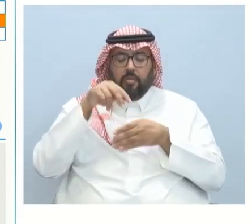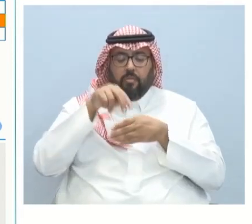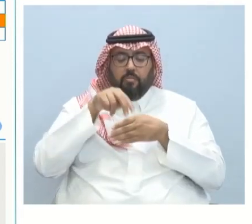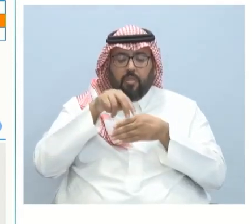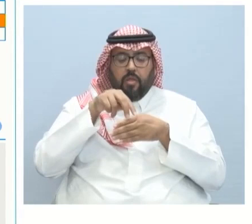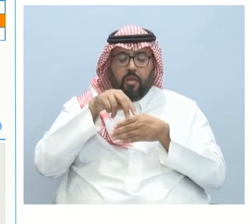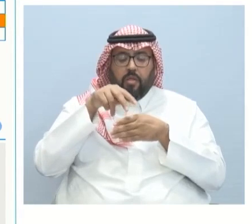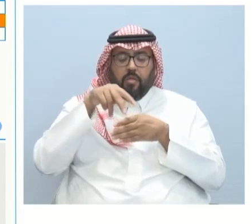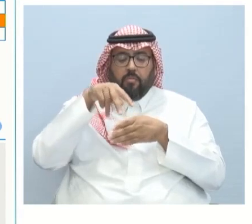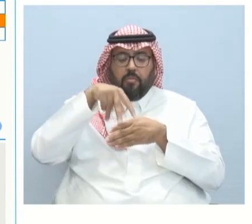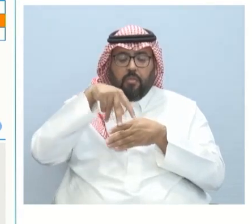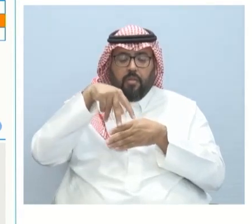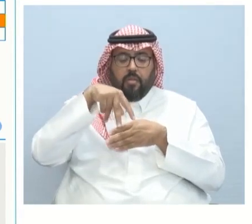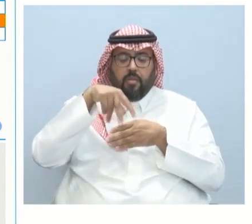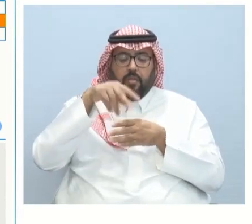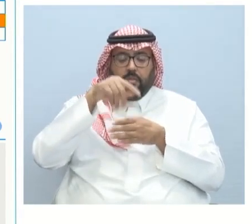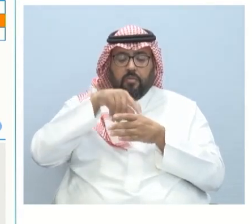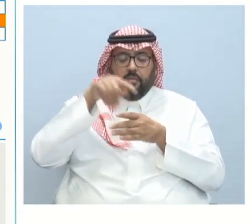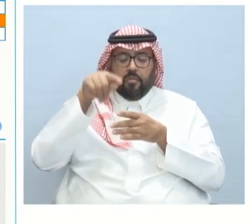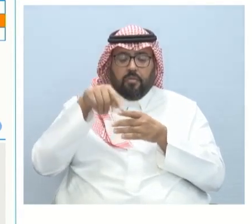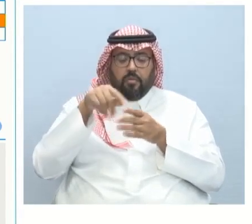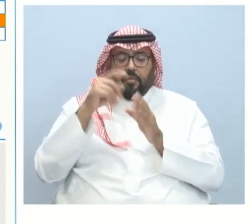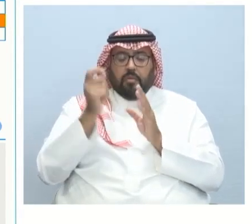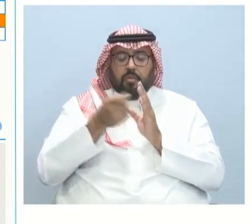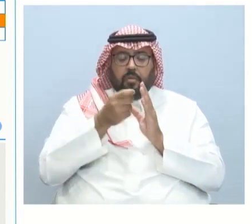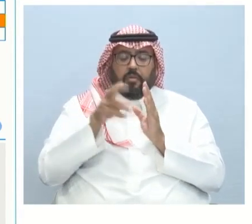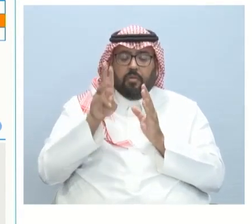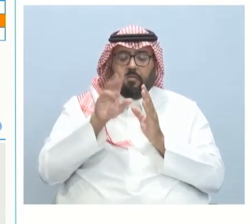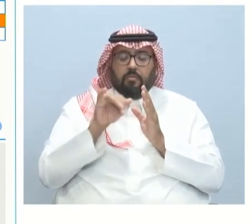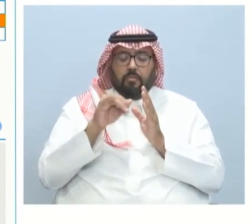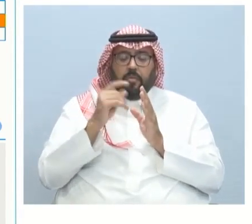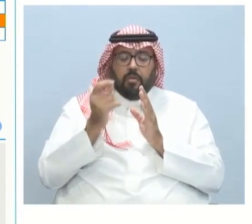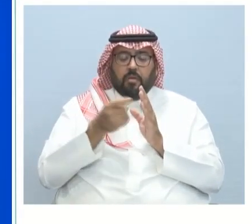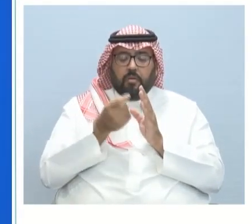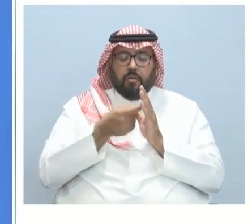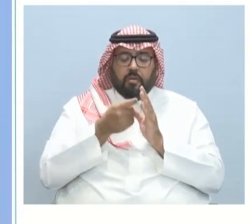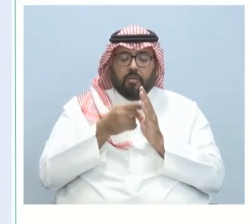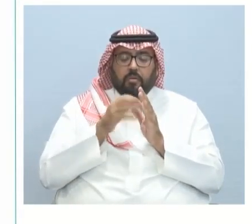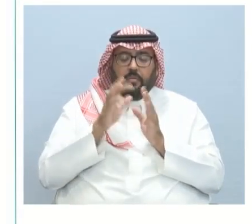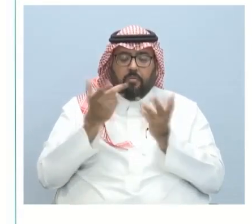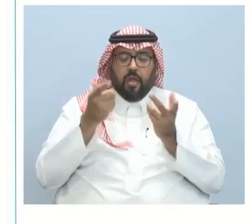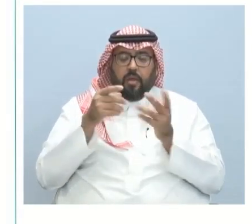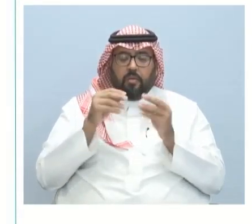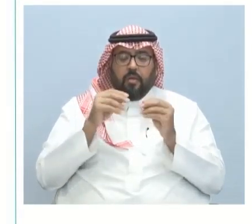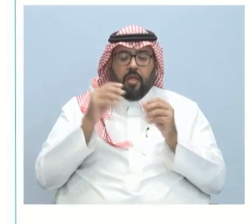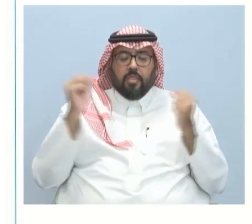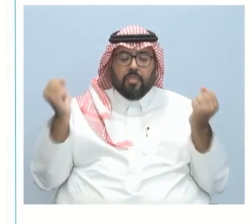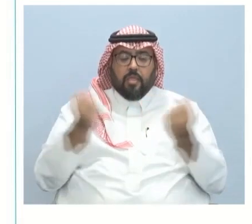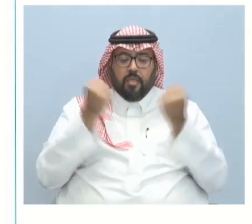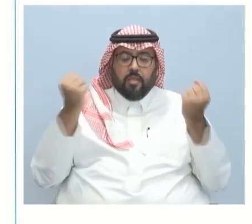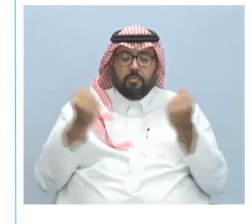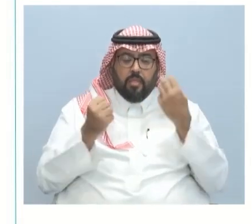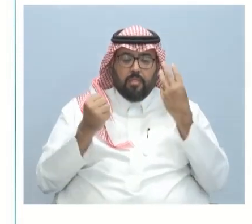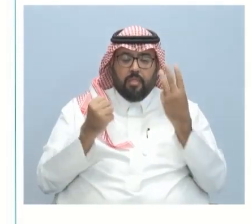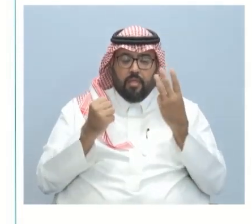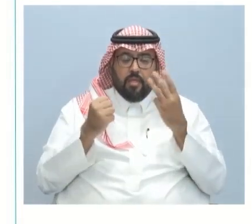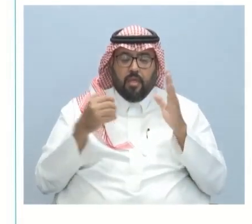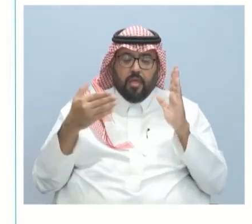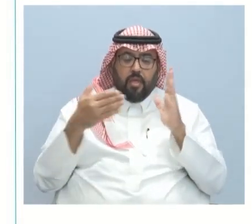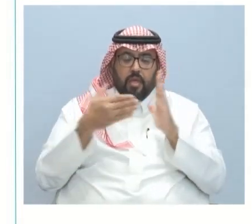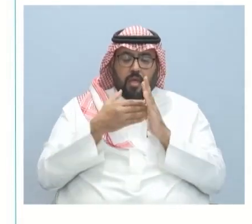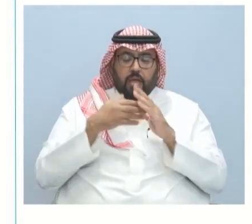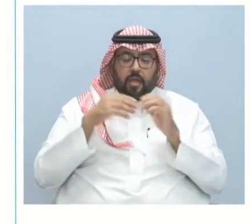سيتم كتابه تم اكمال المثلث في التدريب الثالث بناء على اخر